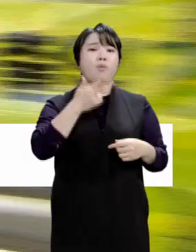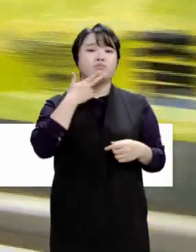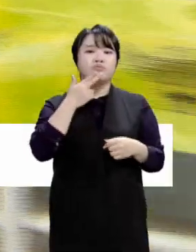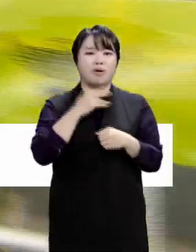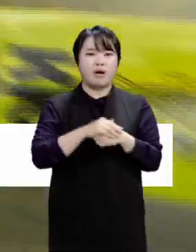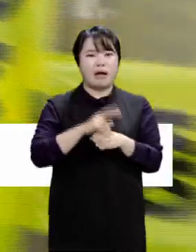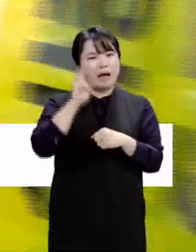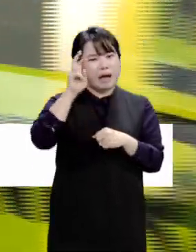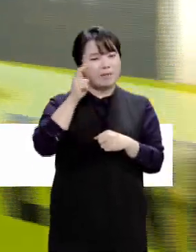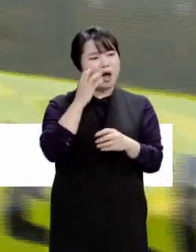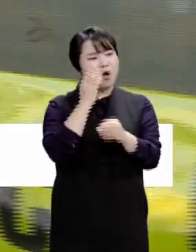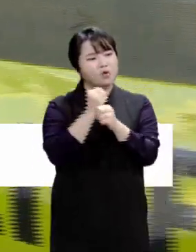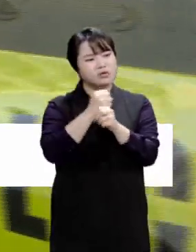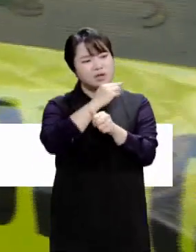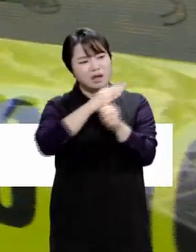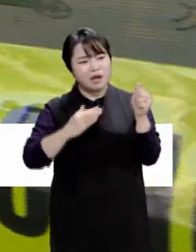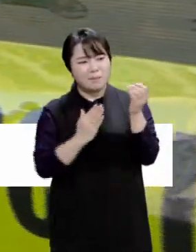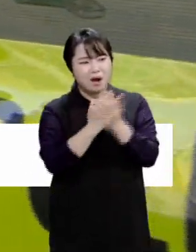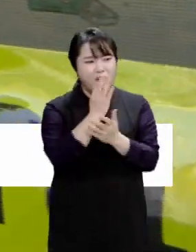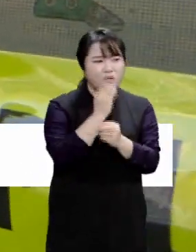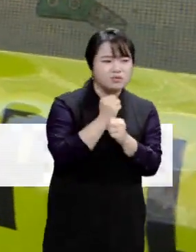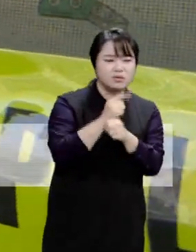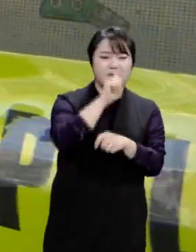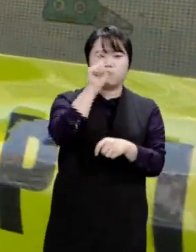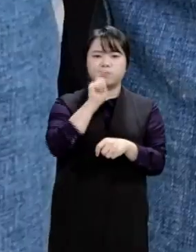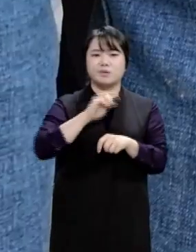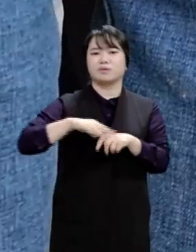없어 범행 시기도 오리무중이라고 말했습니다.